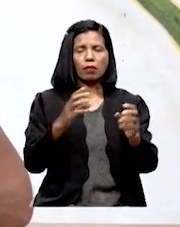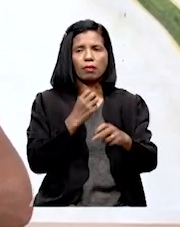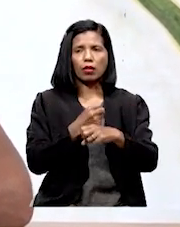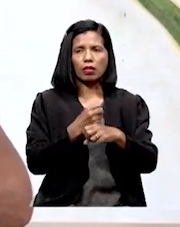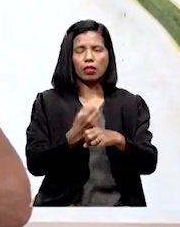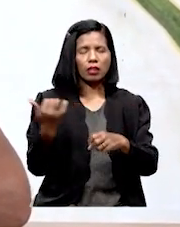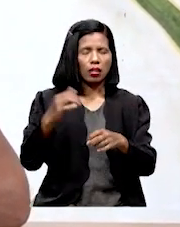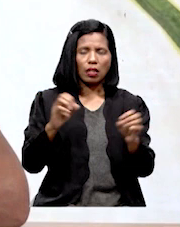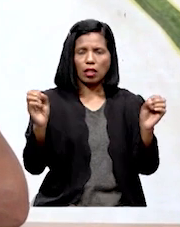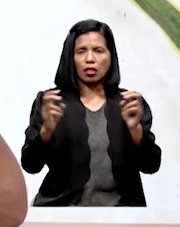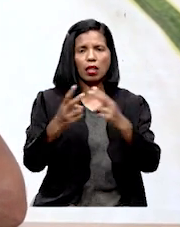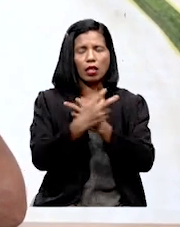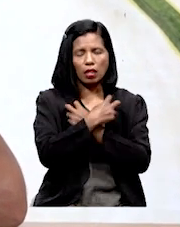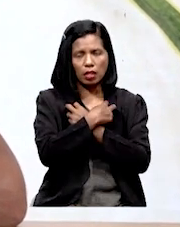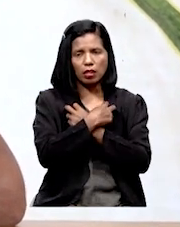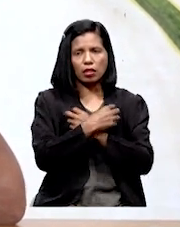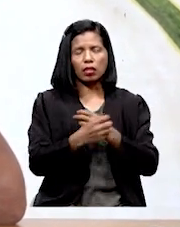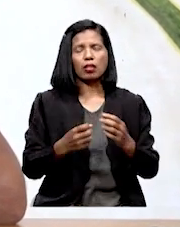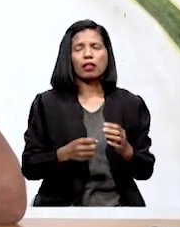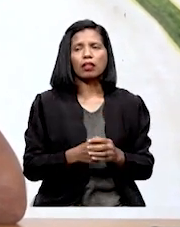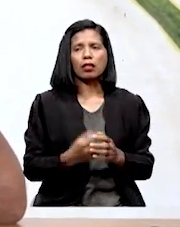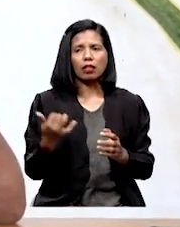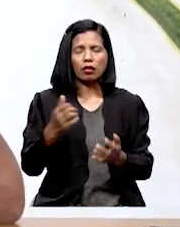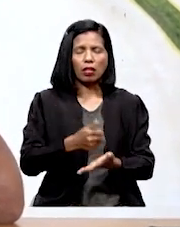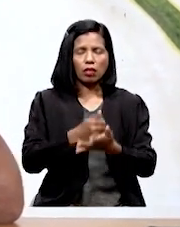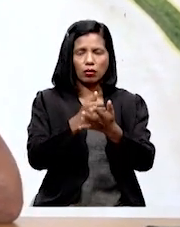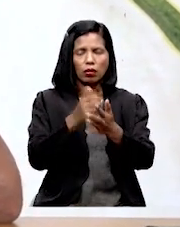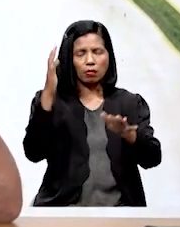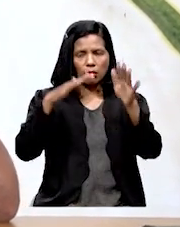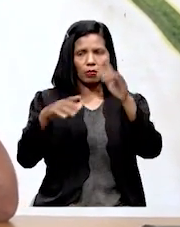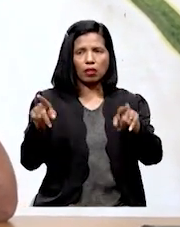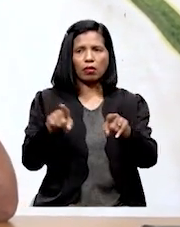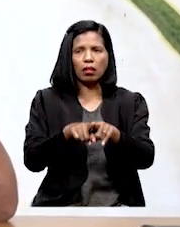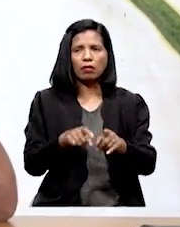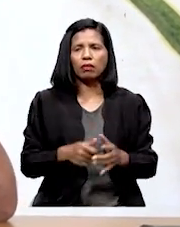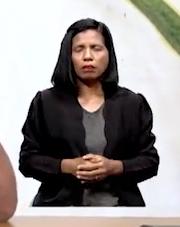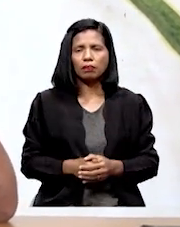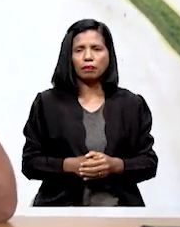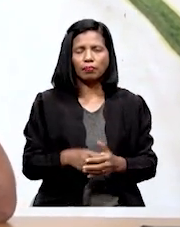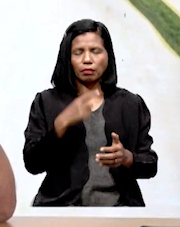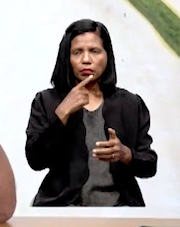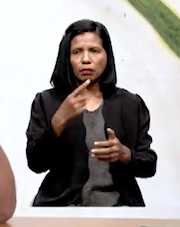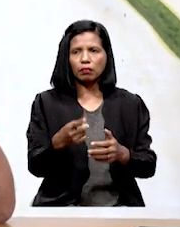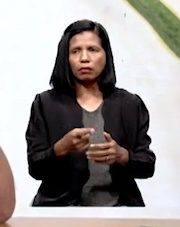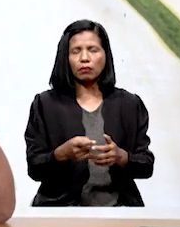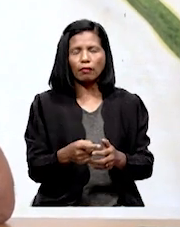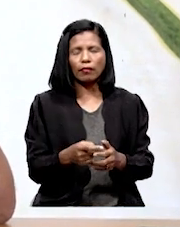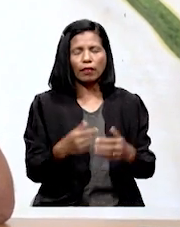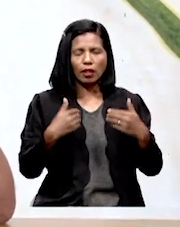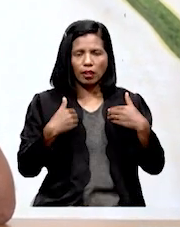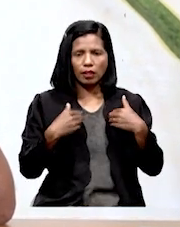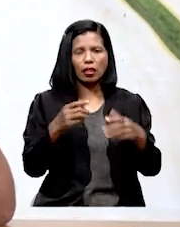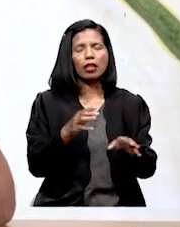diskansa sira la iha folga para atunu atende sida saunda sena sena entau akuza saun rumo basira mos ita tenggi